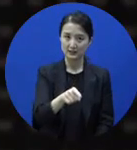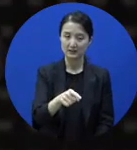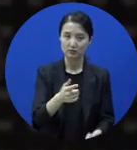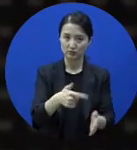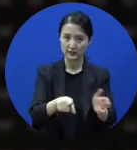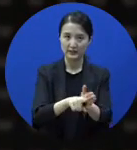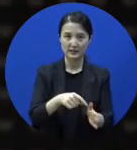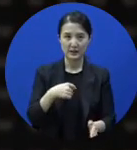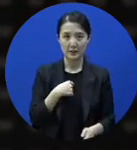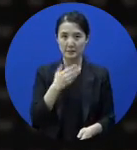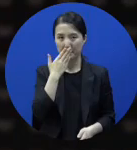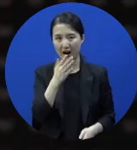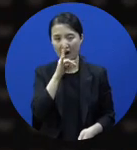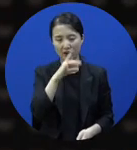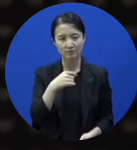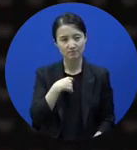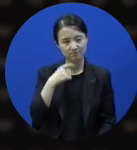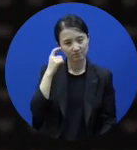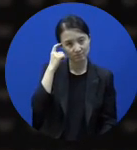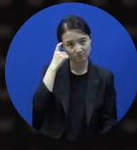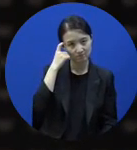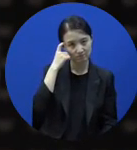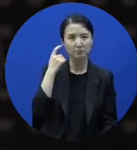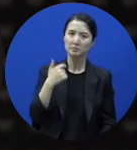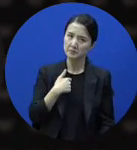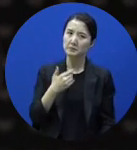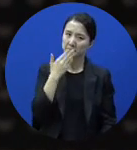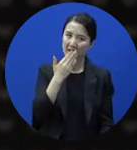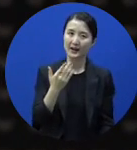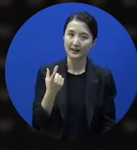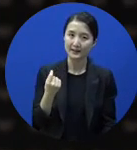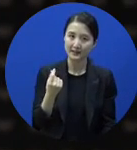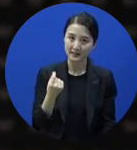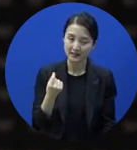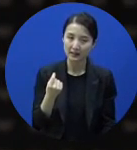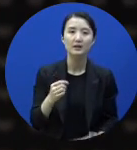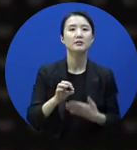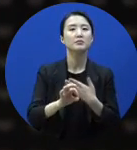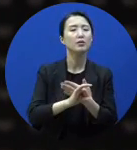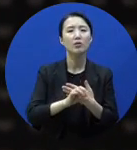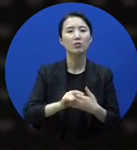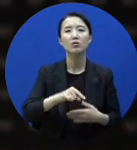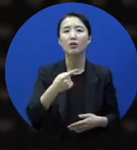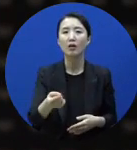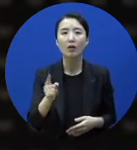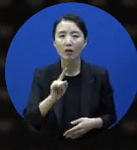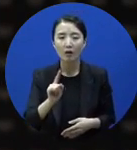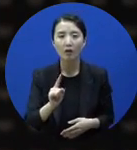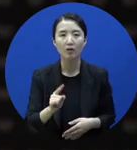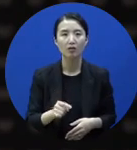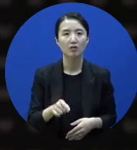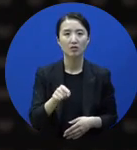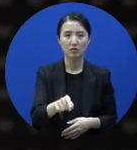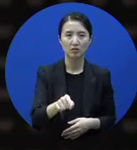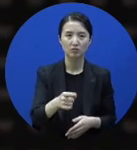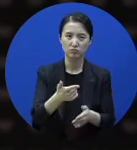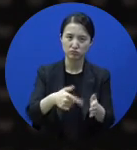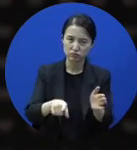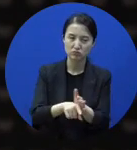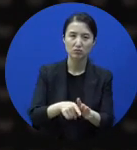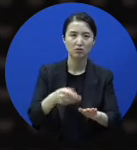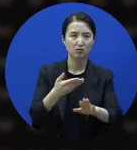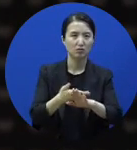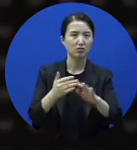그거 내가 만들 수 있을까? 라는 거죠. 오, 만들 수 있을 것 같아. 세 번째는 뭐냐면 그거를 만든 다른 많은 기업들이